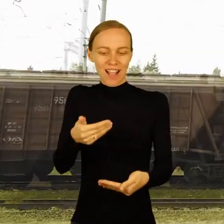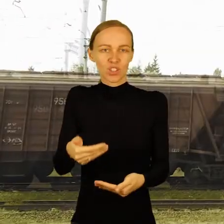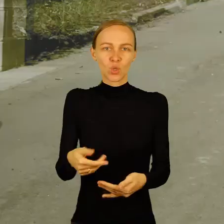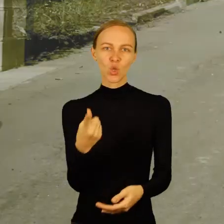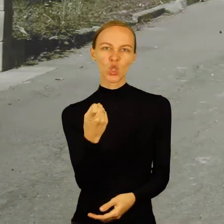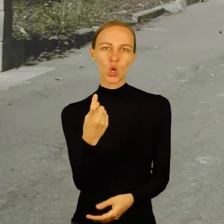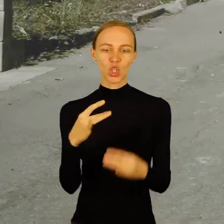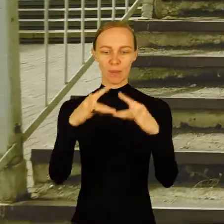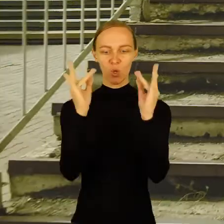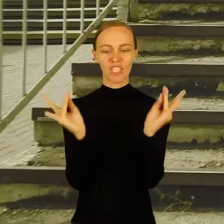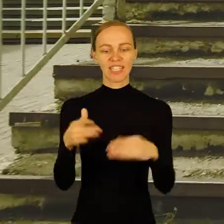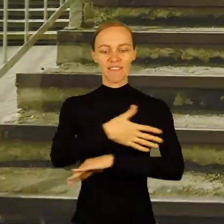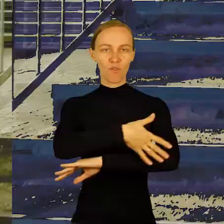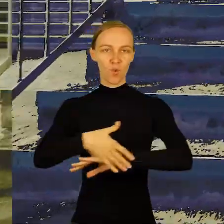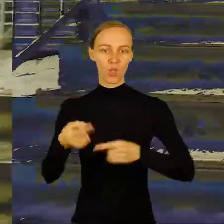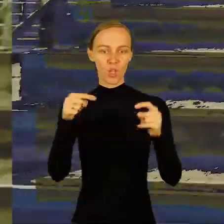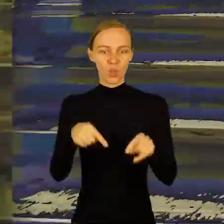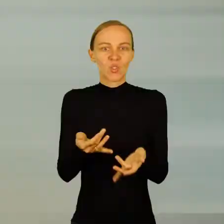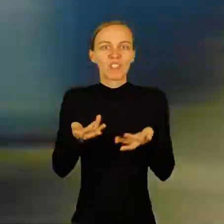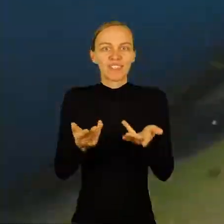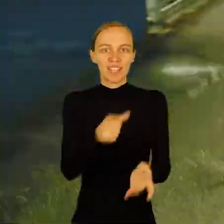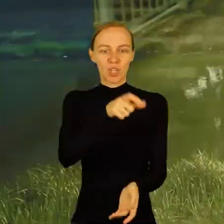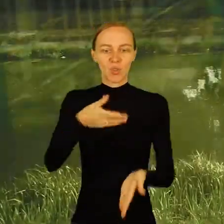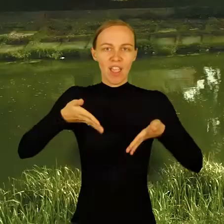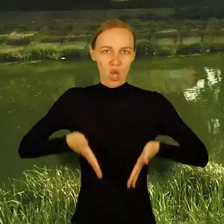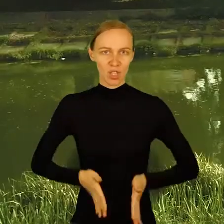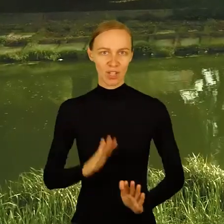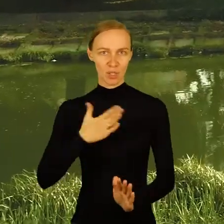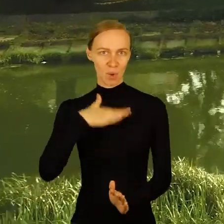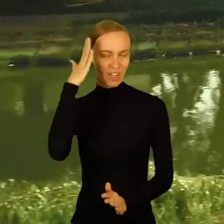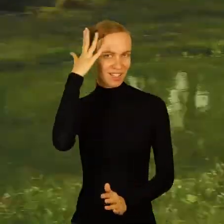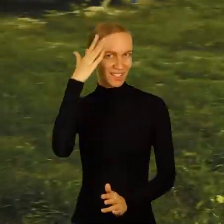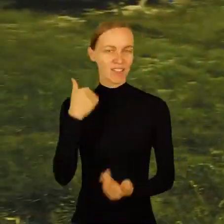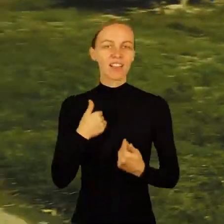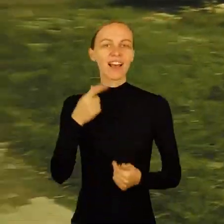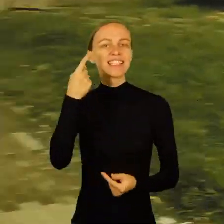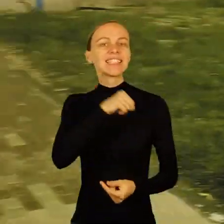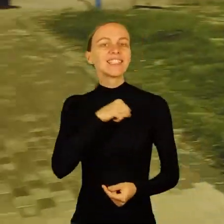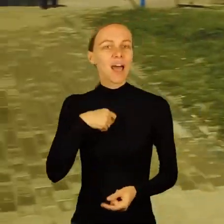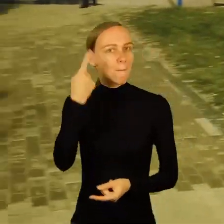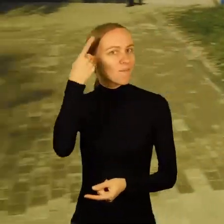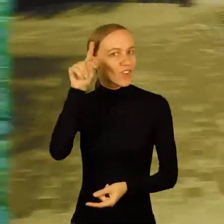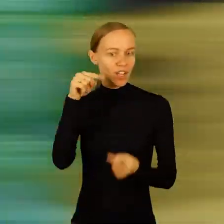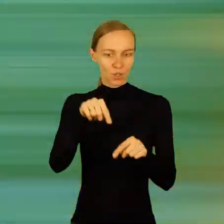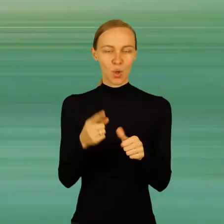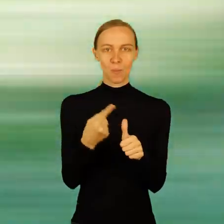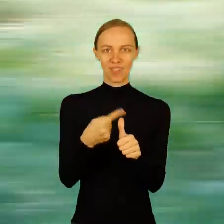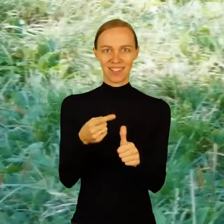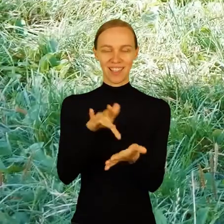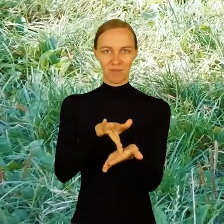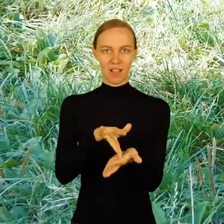вулиць. Тут скільки людей народилося з моїх снів. Я сам вигадав для цього міста ім'я. І як зараз я його